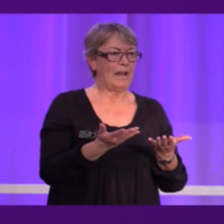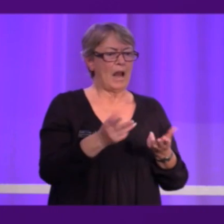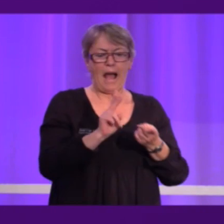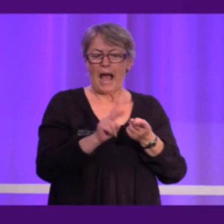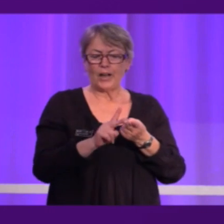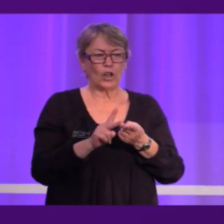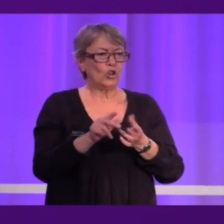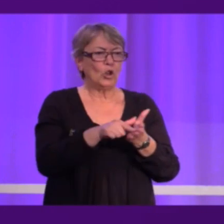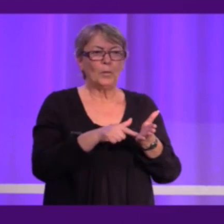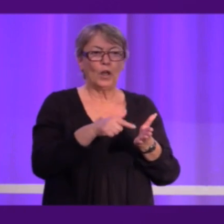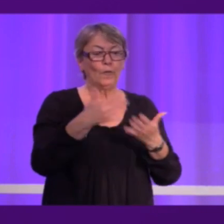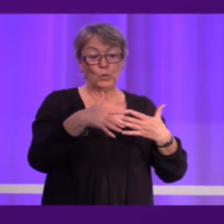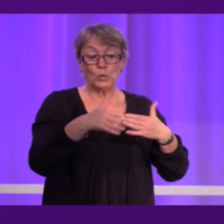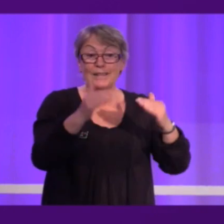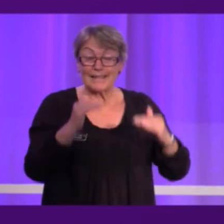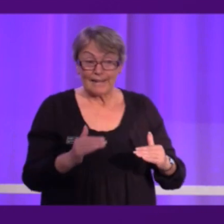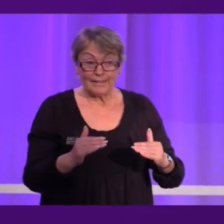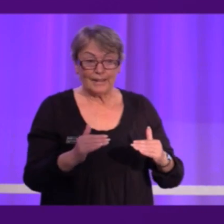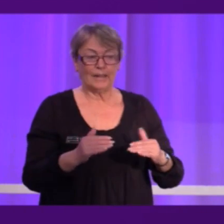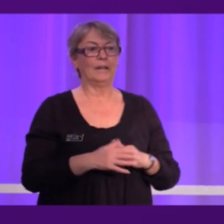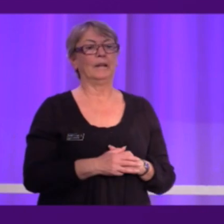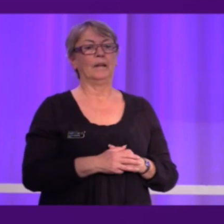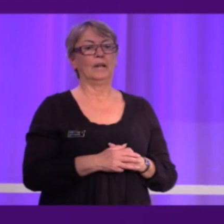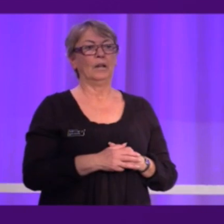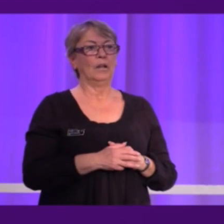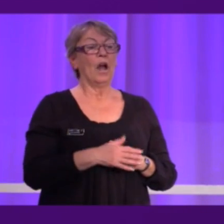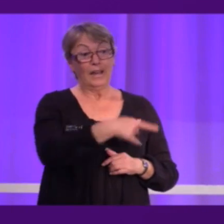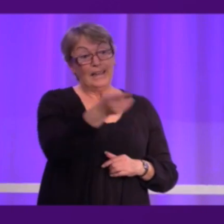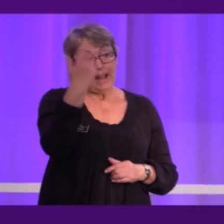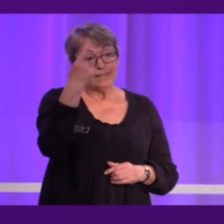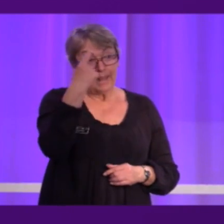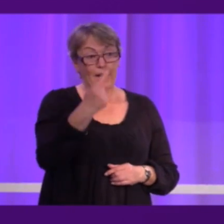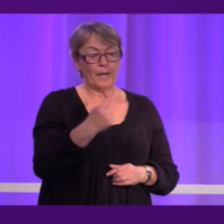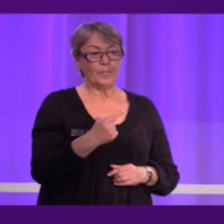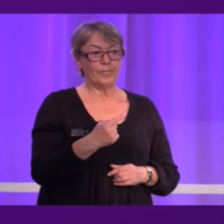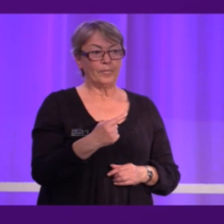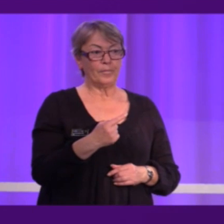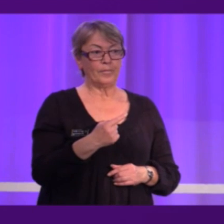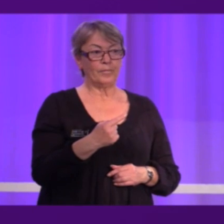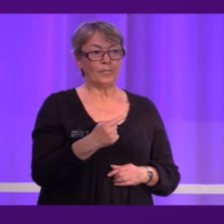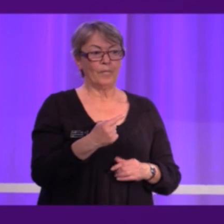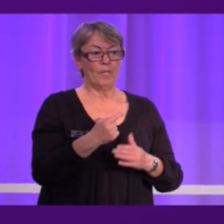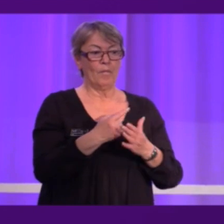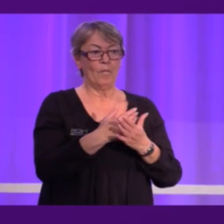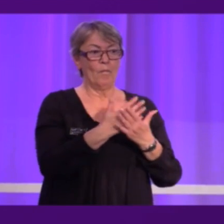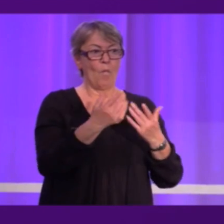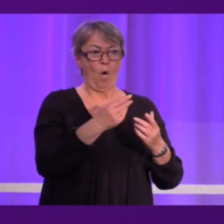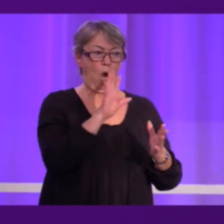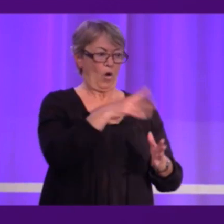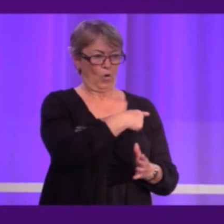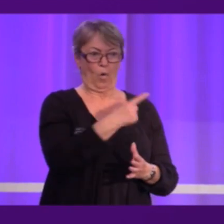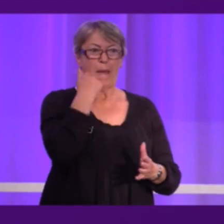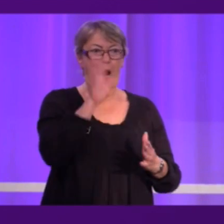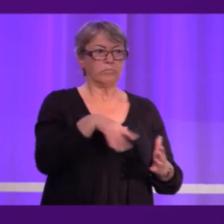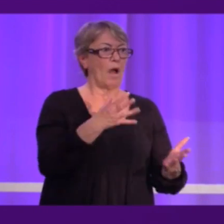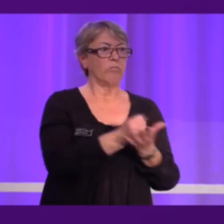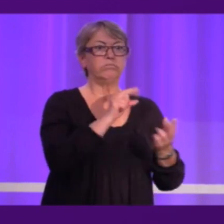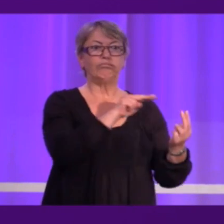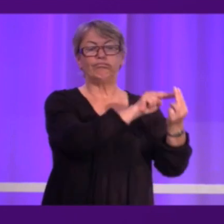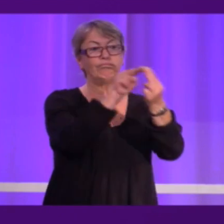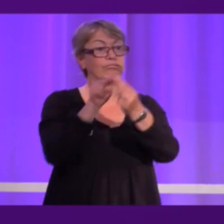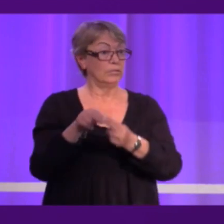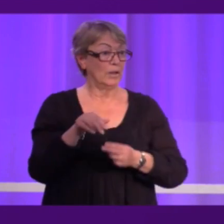andra typer av funktionsnedsättningar. Så ja, ni kan ju tänka så många de når och har nått ut till under de här